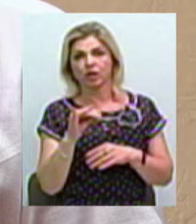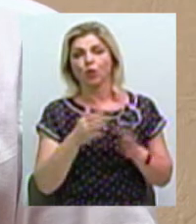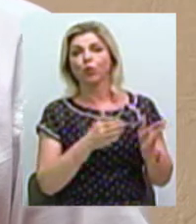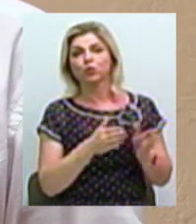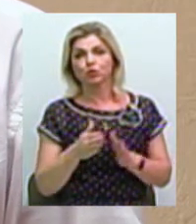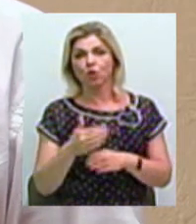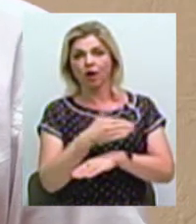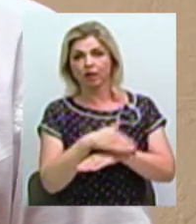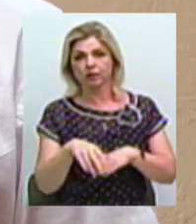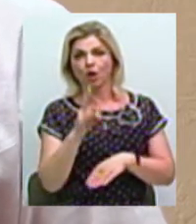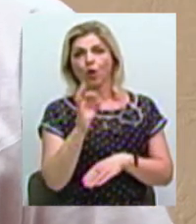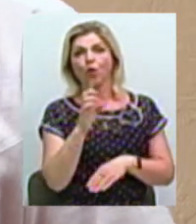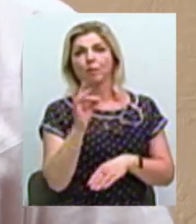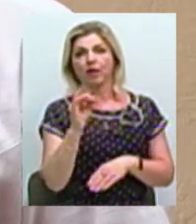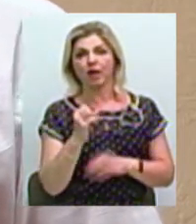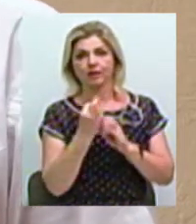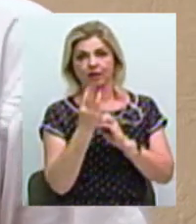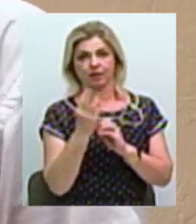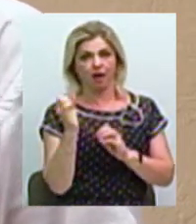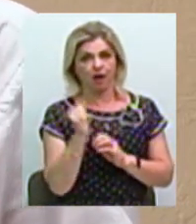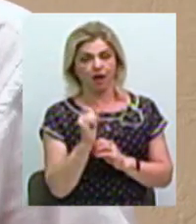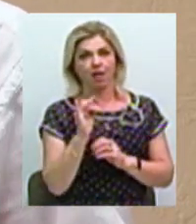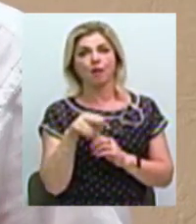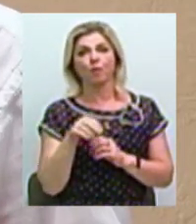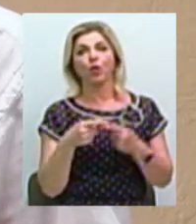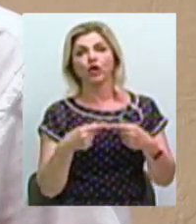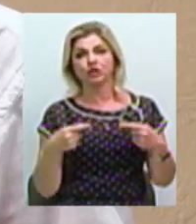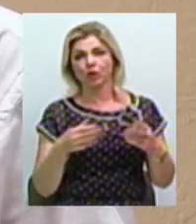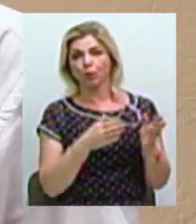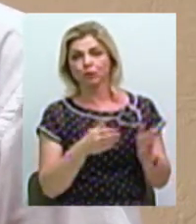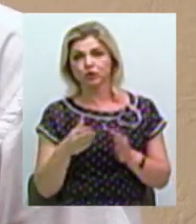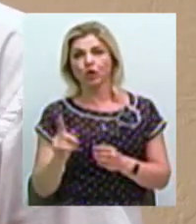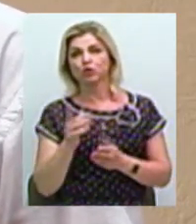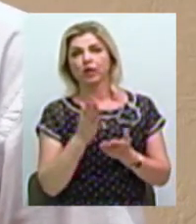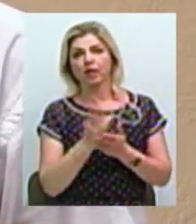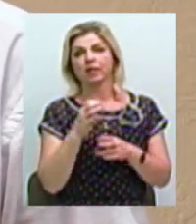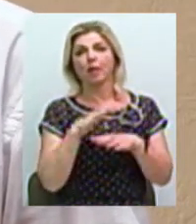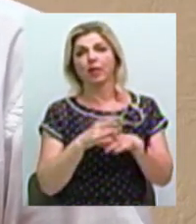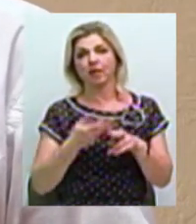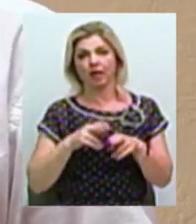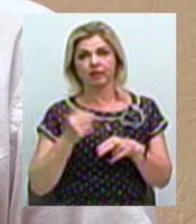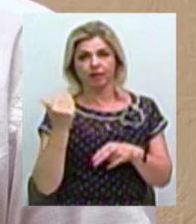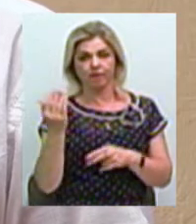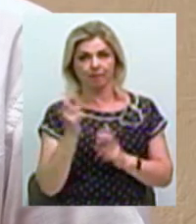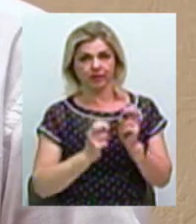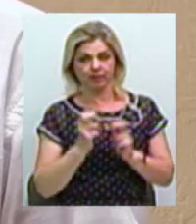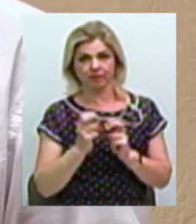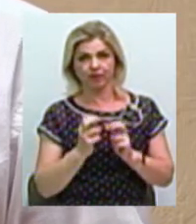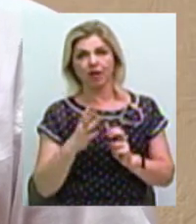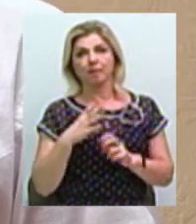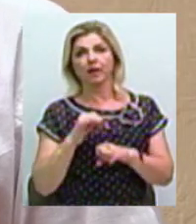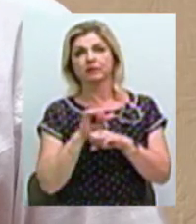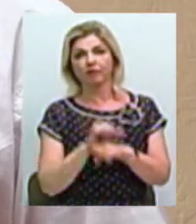гуртожиток за адресою Кобера, 13А, та по іншим гуртожиткам, які знаходяться на балансі цього підприємства, було